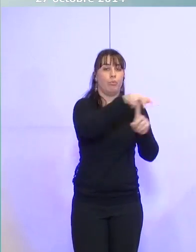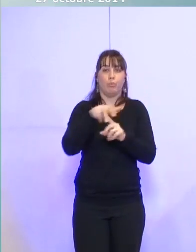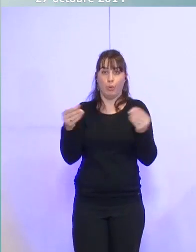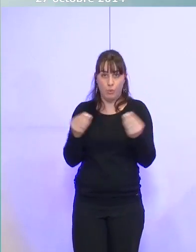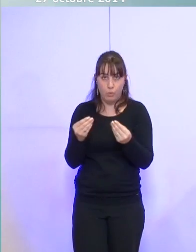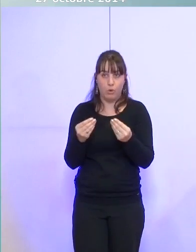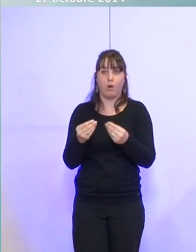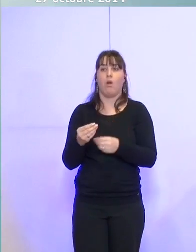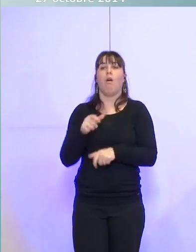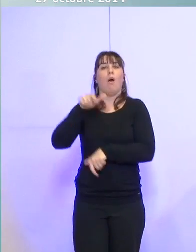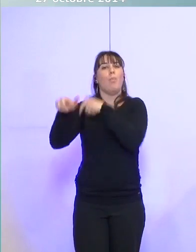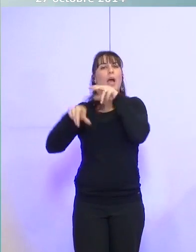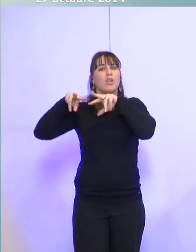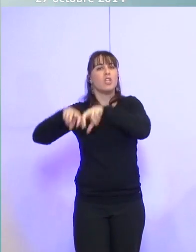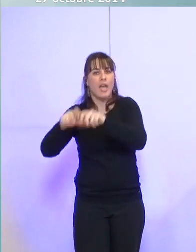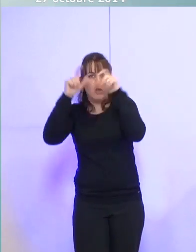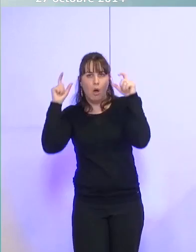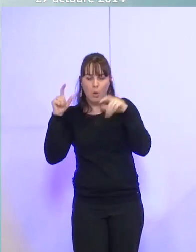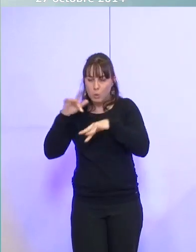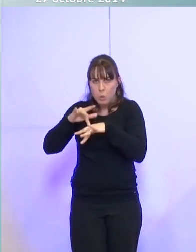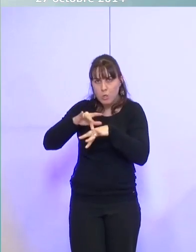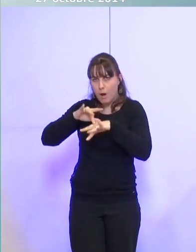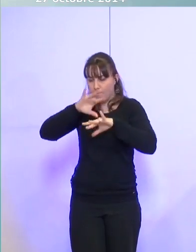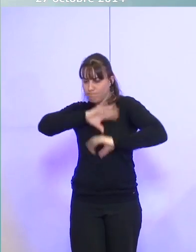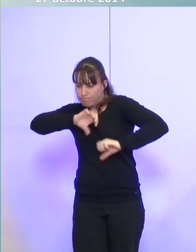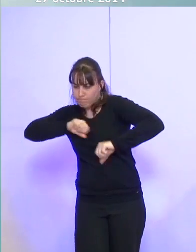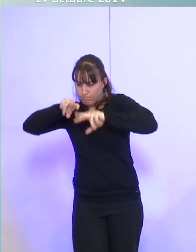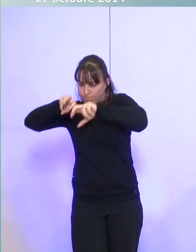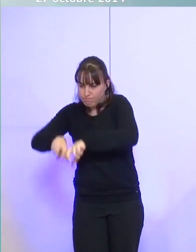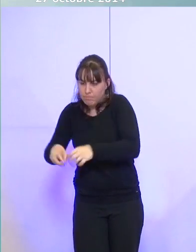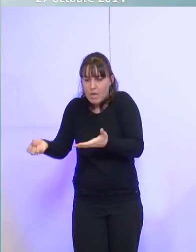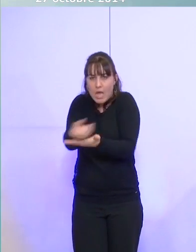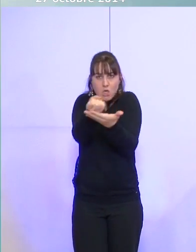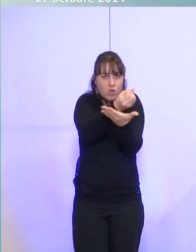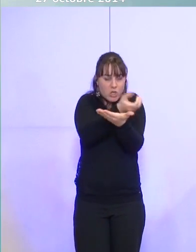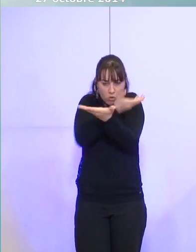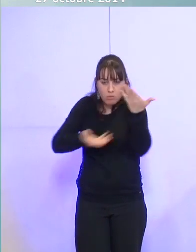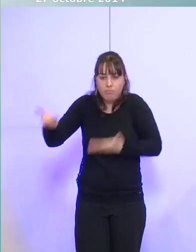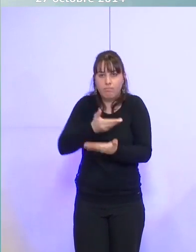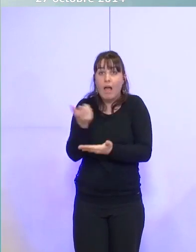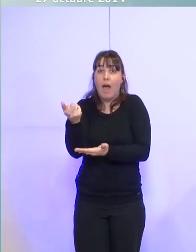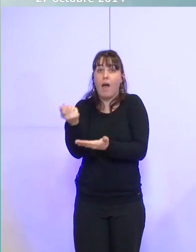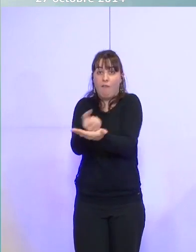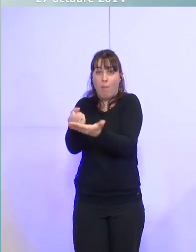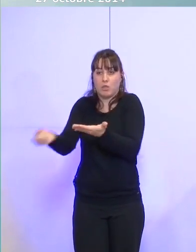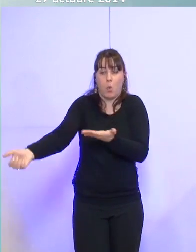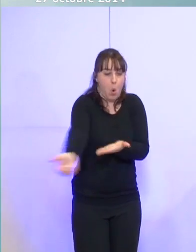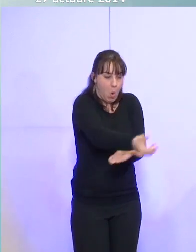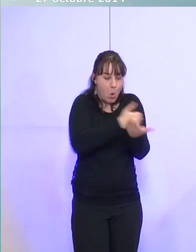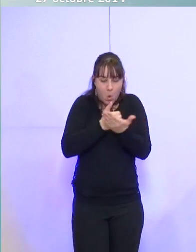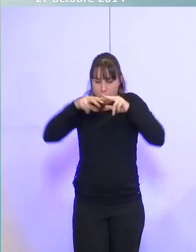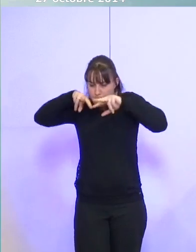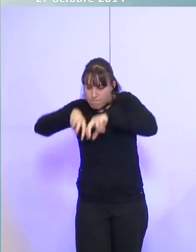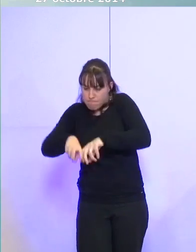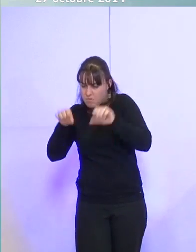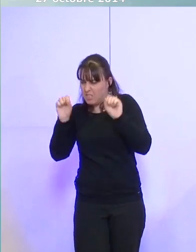différents objets que les chercheurs vont manipuler échangent par ce biais-là, permettent de récolter des données et permettent donc aux chercheurs d'étudier